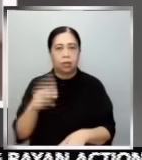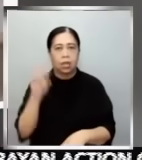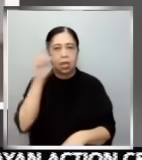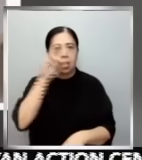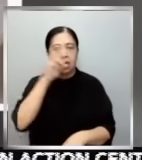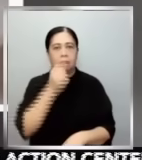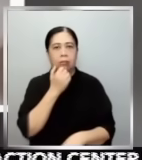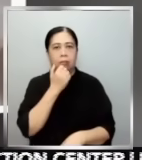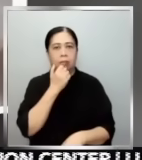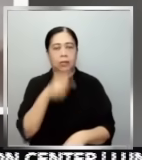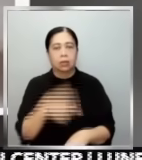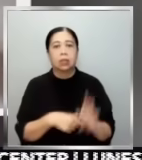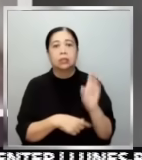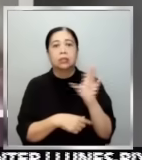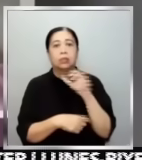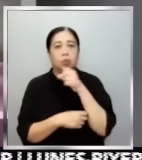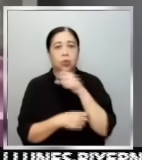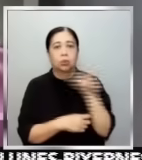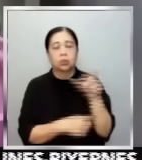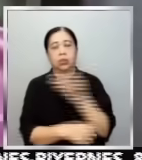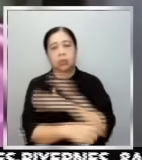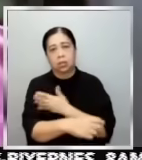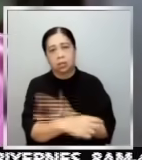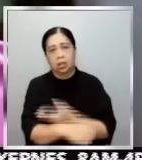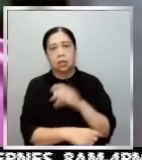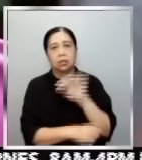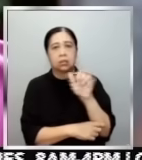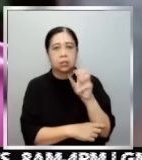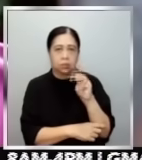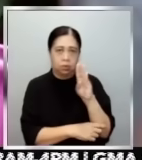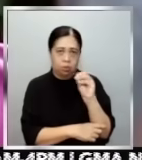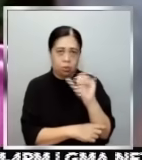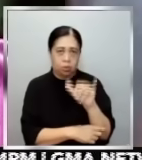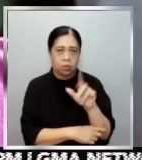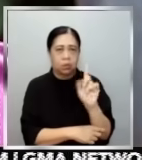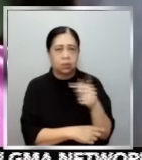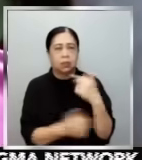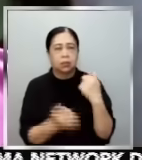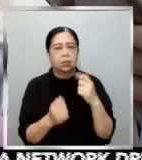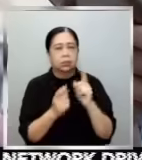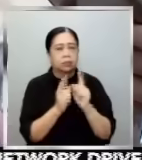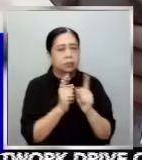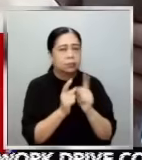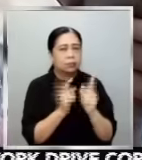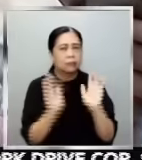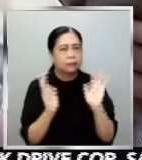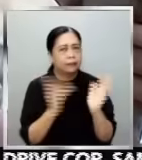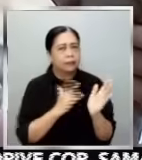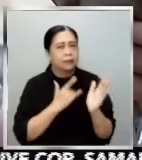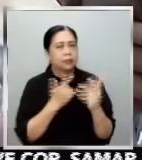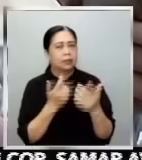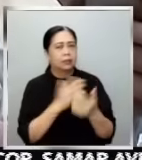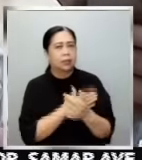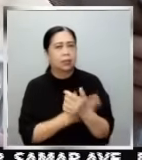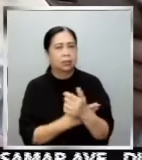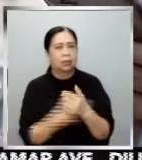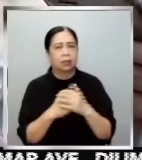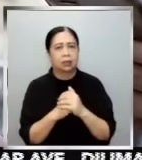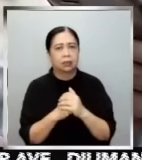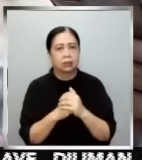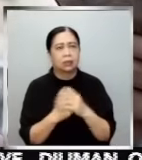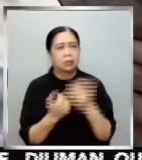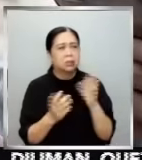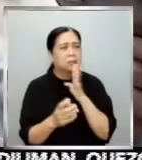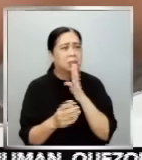La taong gulang niyang anak na si gemboy dito Para raw niyang nakakausap ang anak siguro sumisi siya na mama mama